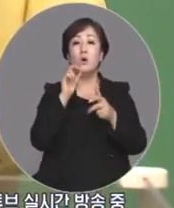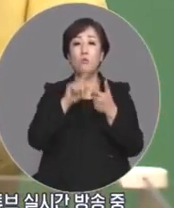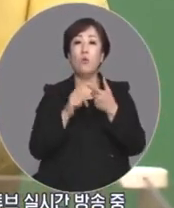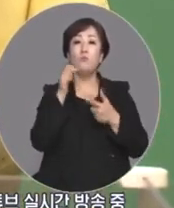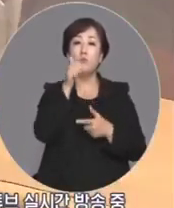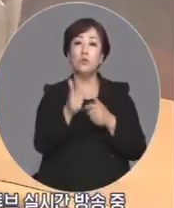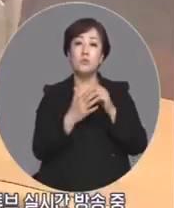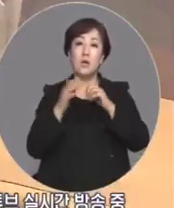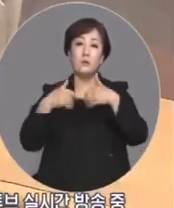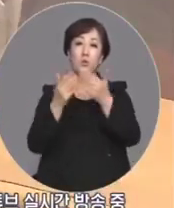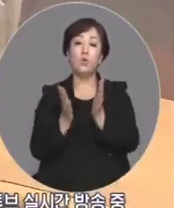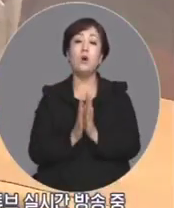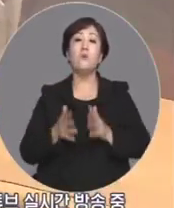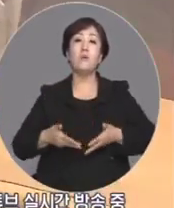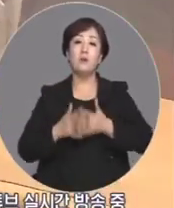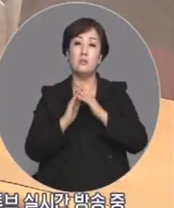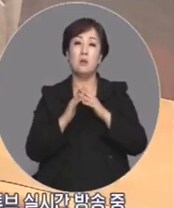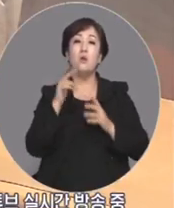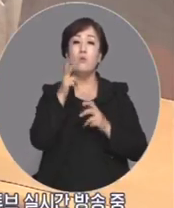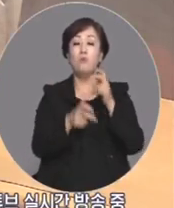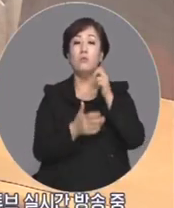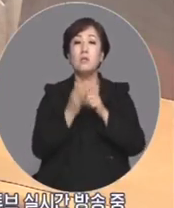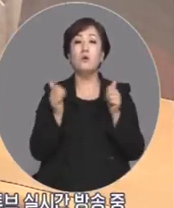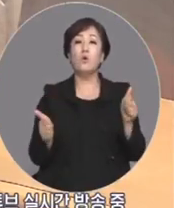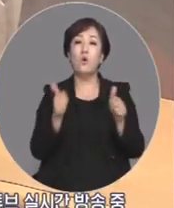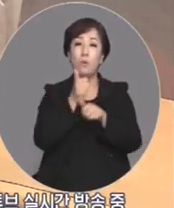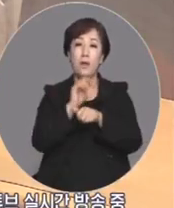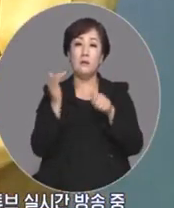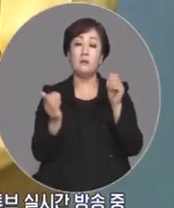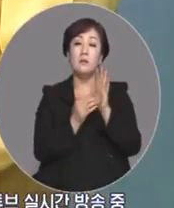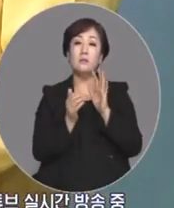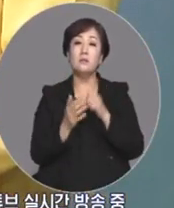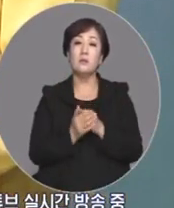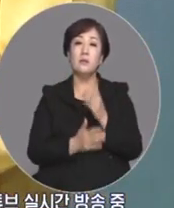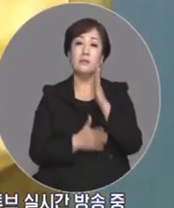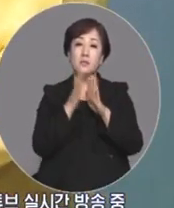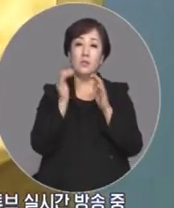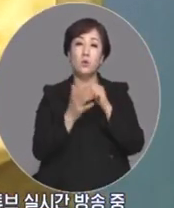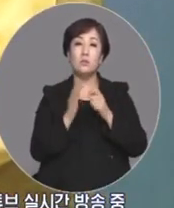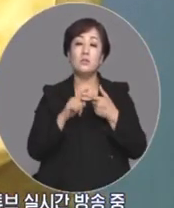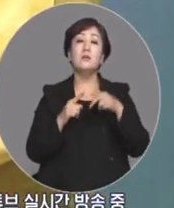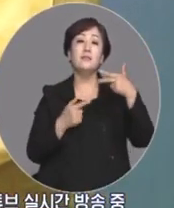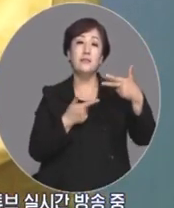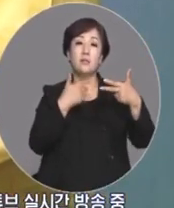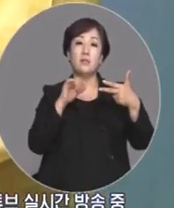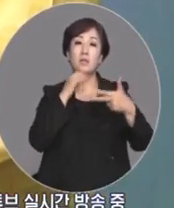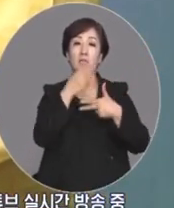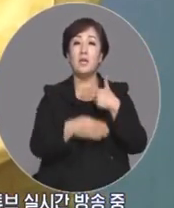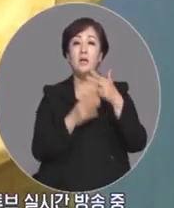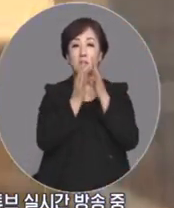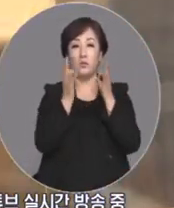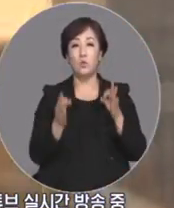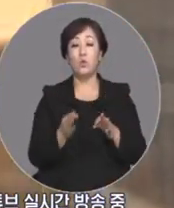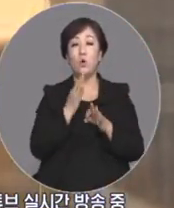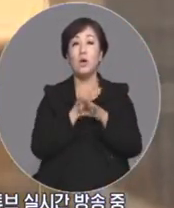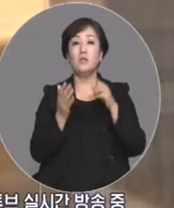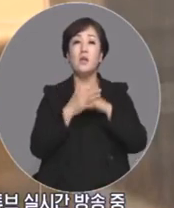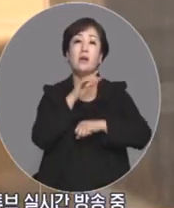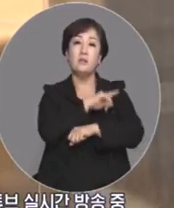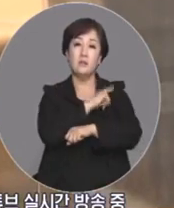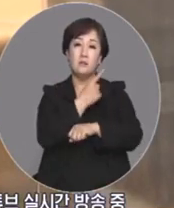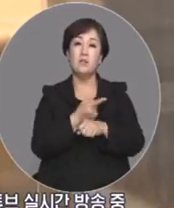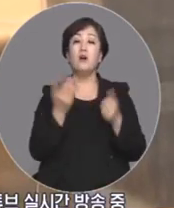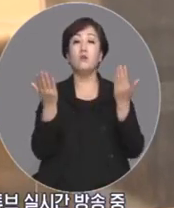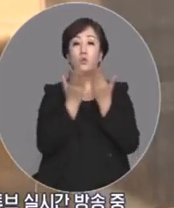사업본부장과 종합건설본부장으로 각각 발령했습니다. 울산시는 민선 7기 4년차를 맞아 능력,